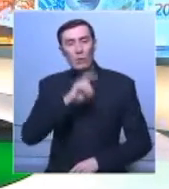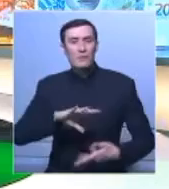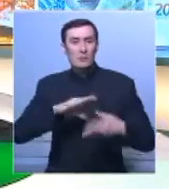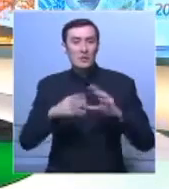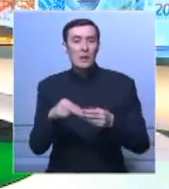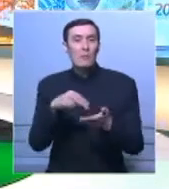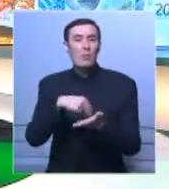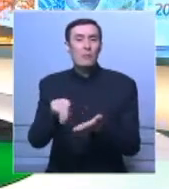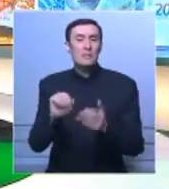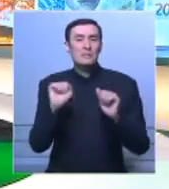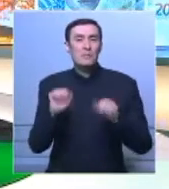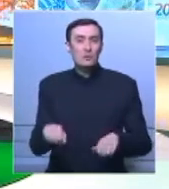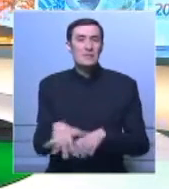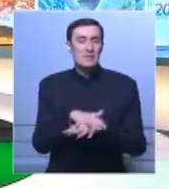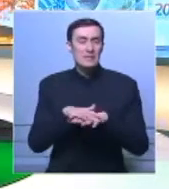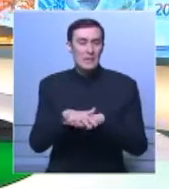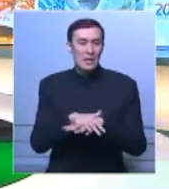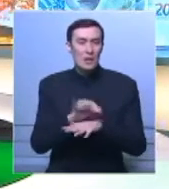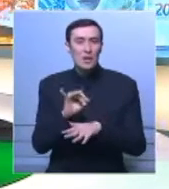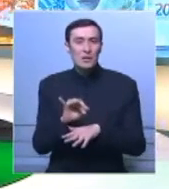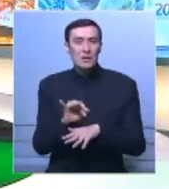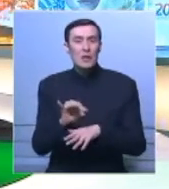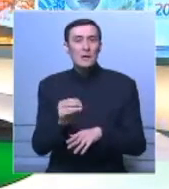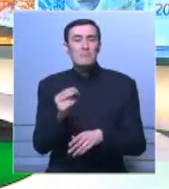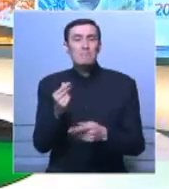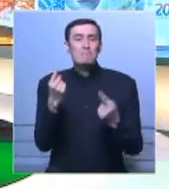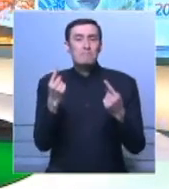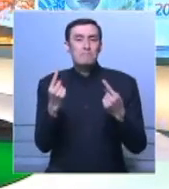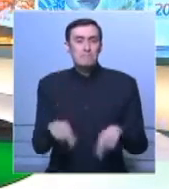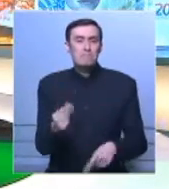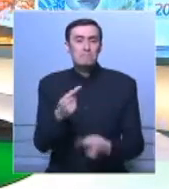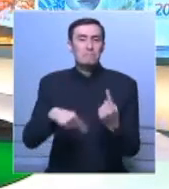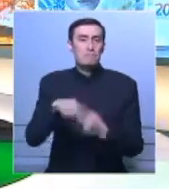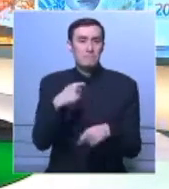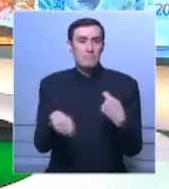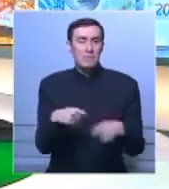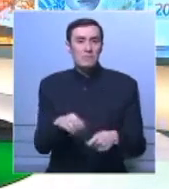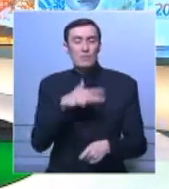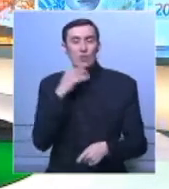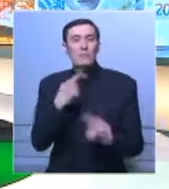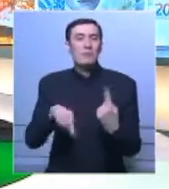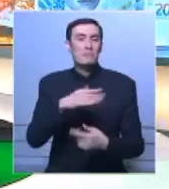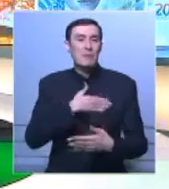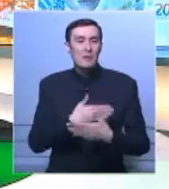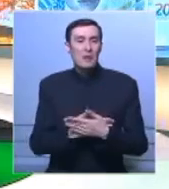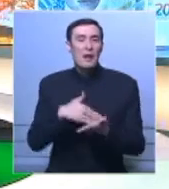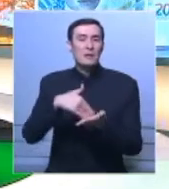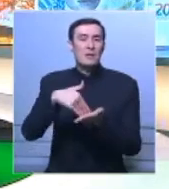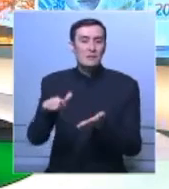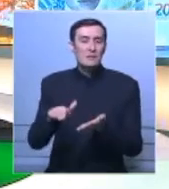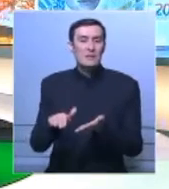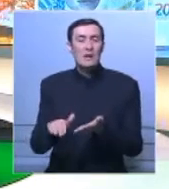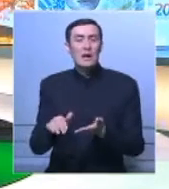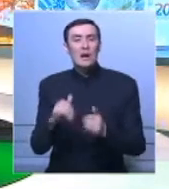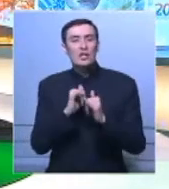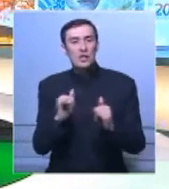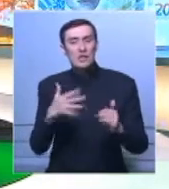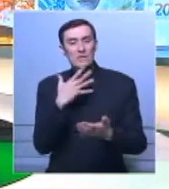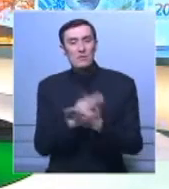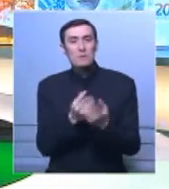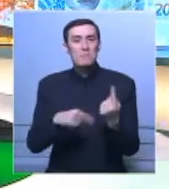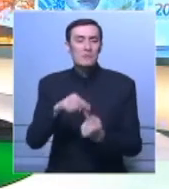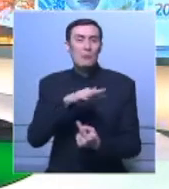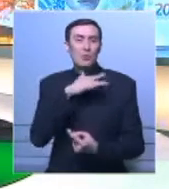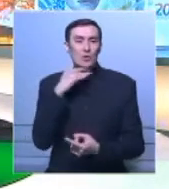на покупательской способности населения, но и ударило по местному бизнесу. Многим предпринимателям приходится отказываться от перспектив расширения,